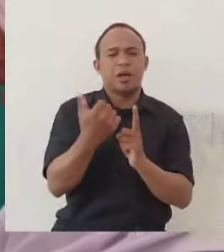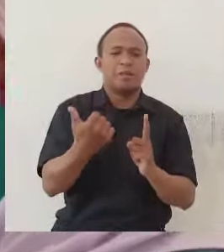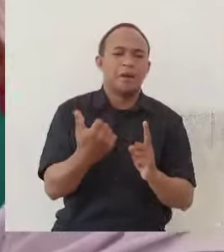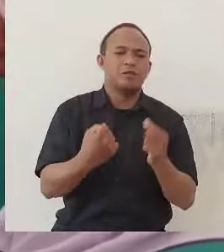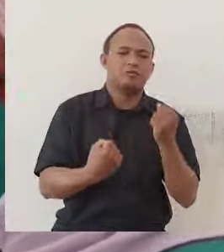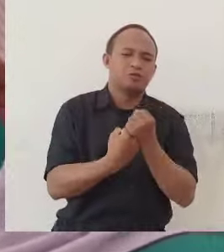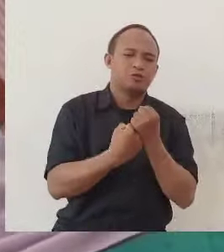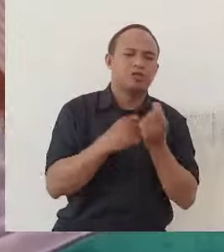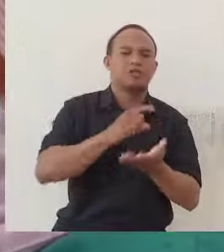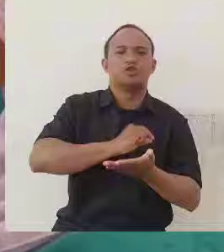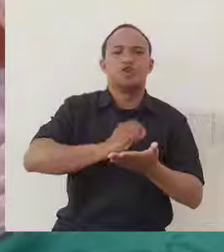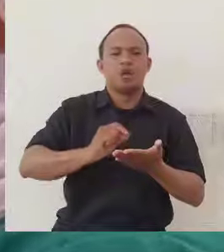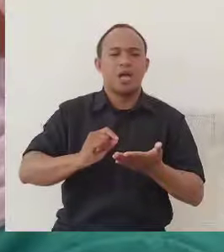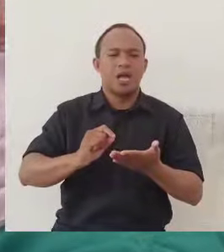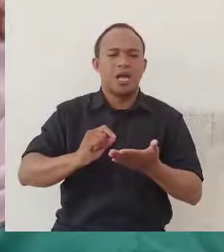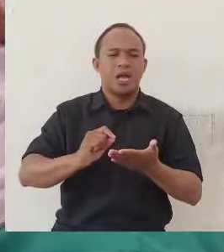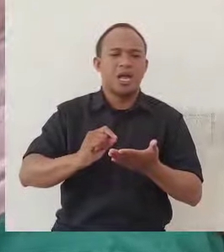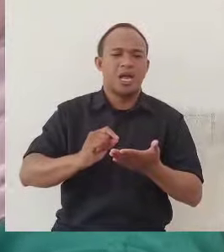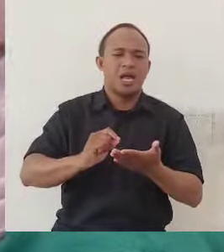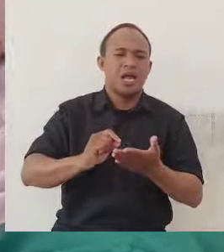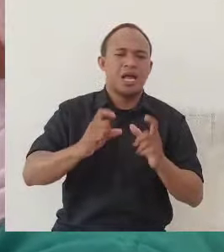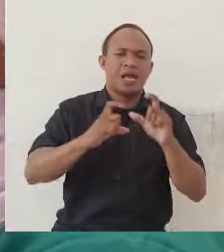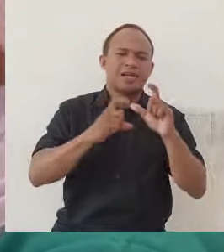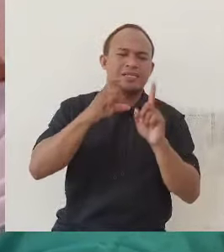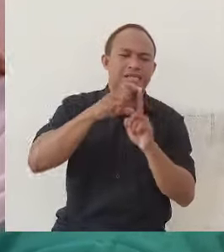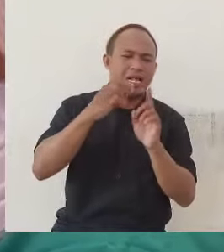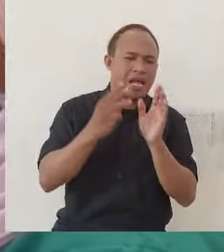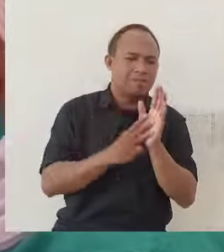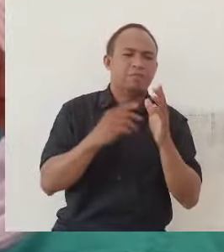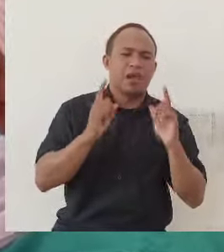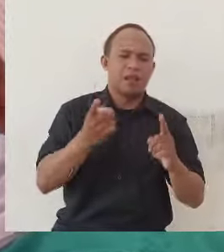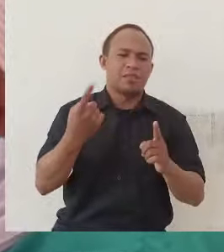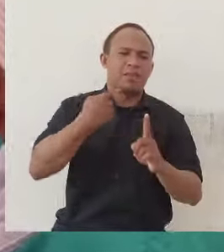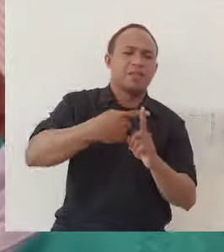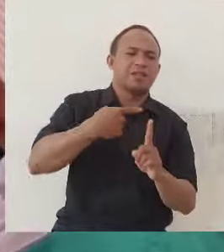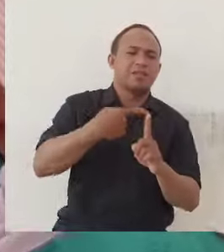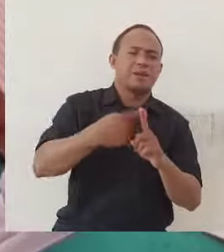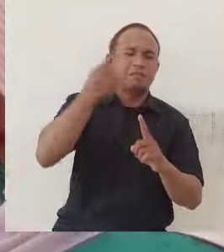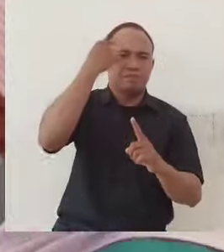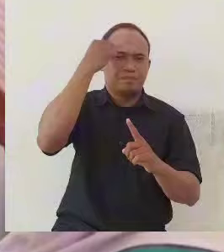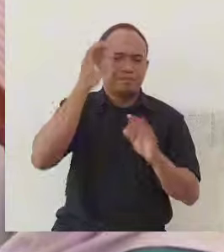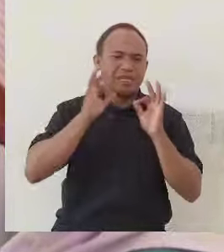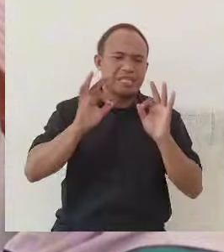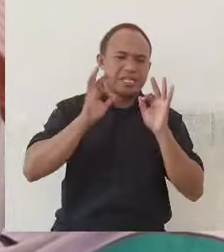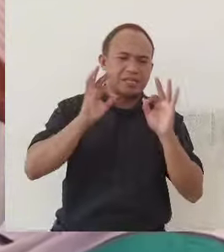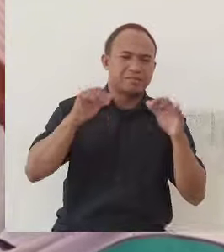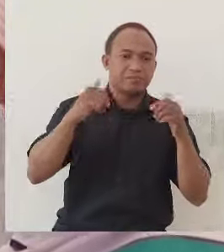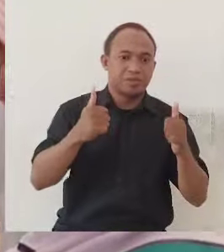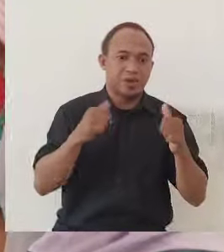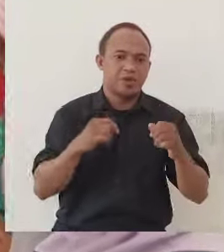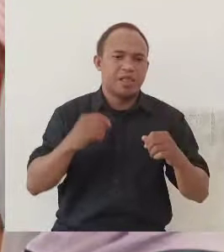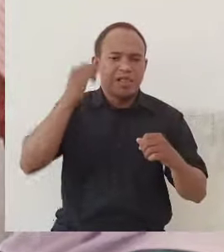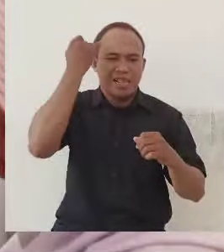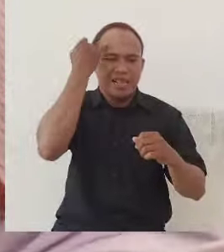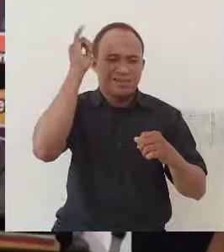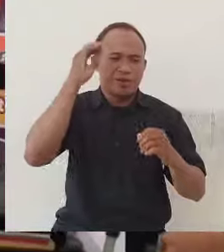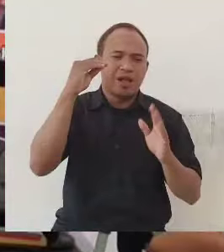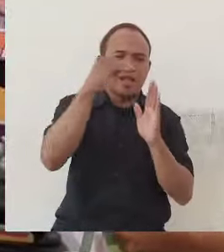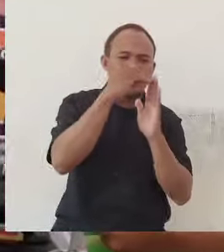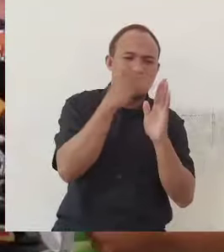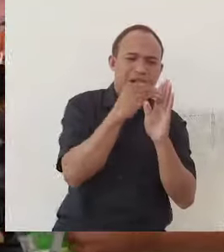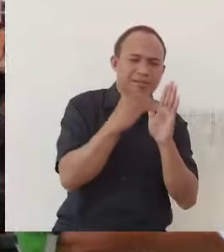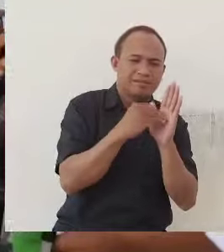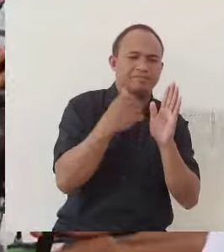untuk menghasilkan SDM berkualitas sejak duduk di bangku sekolah. Ditambahkan Rudi, jika pada pendidikan akademik